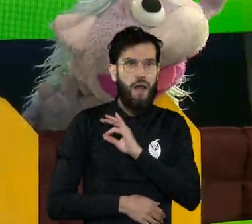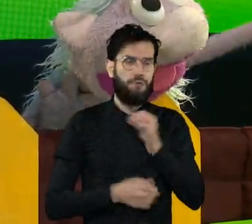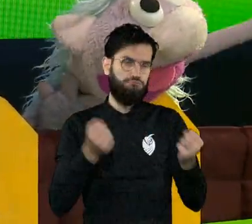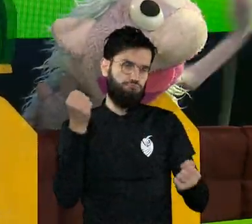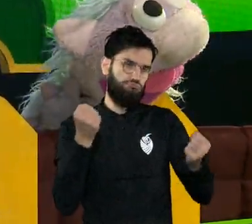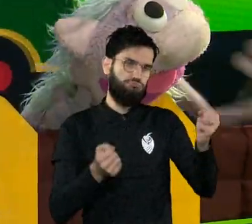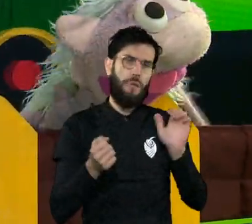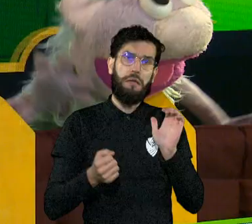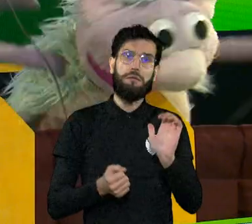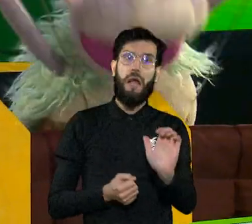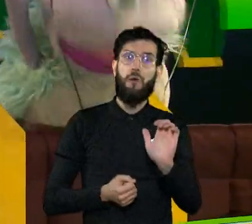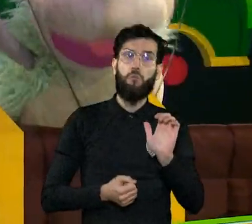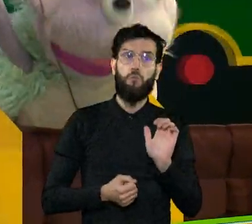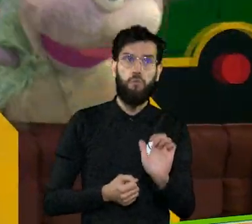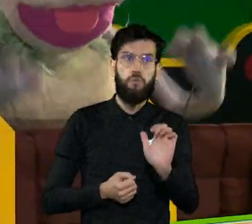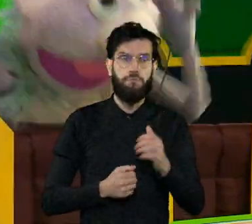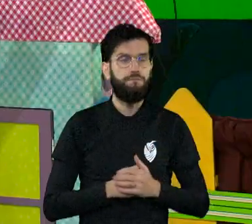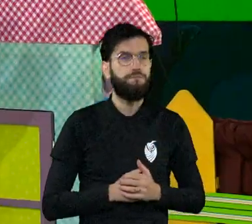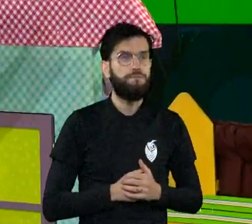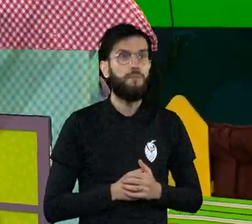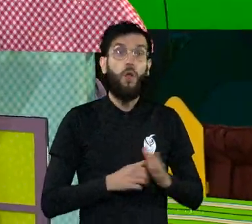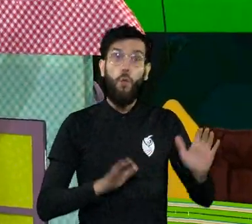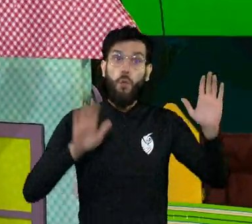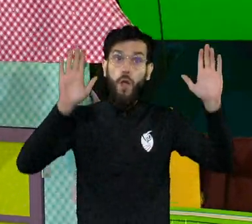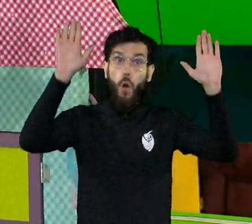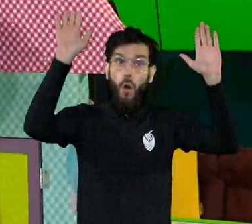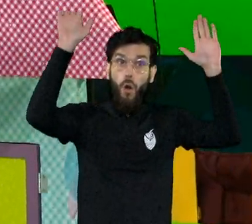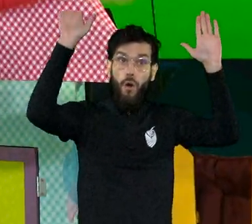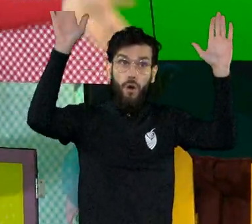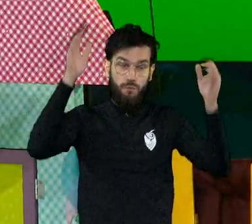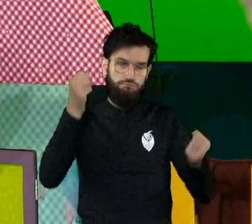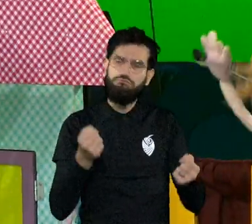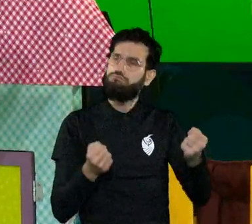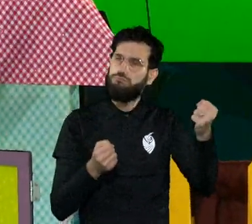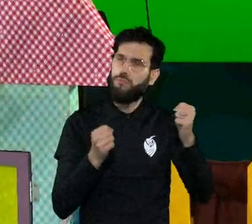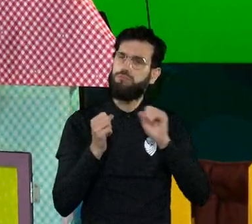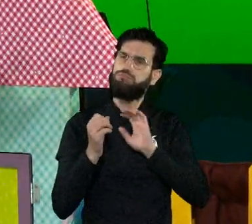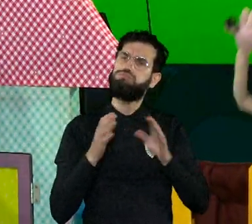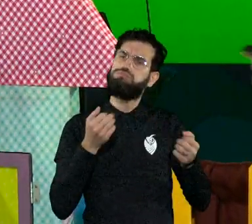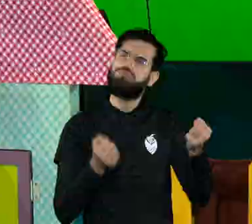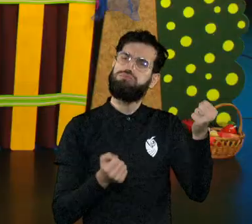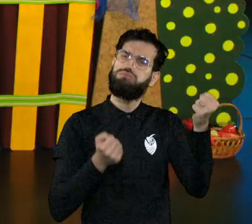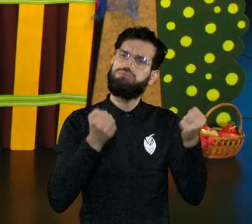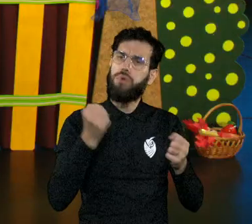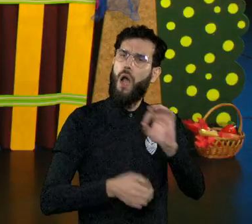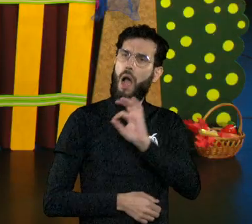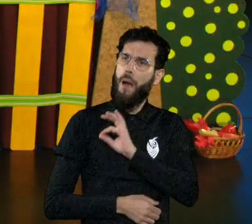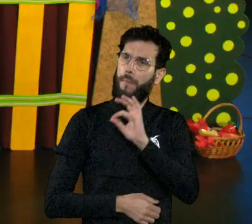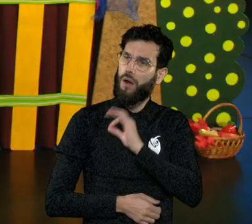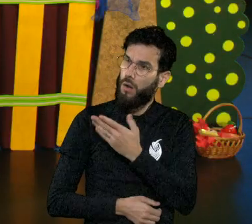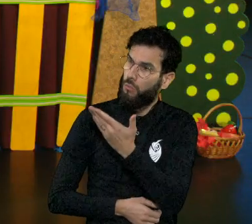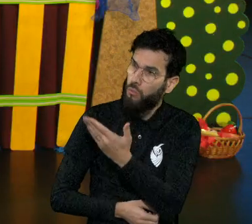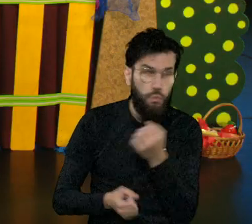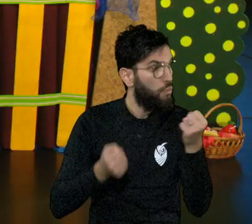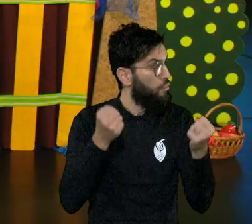zatrú hlasno, šofér je šéf najväčší. Ruky hore idú auta, naši veľkí kamoši. Otoč volant,